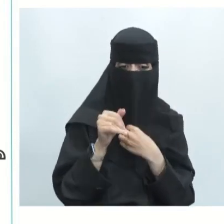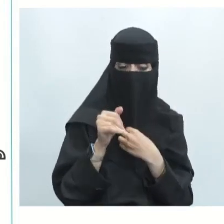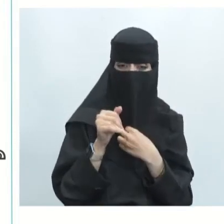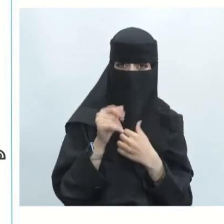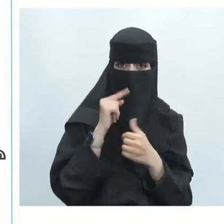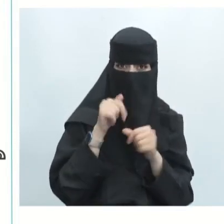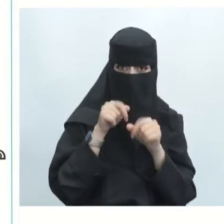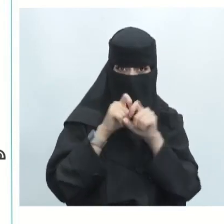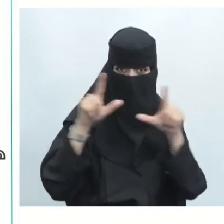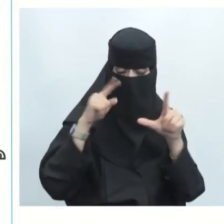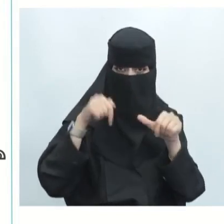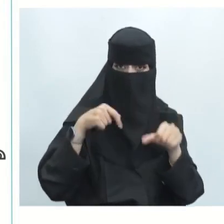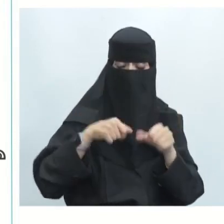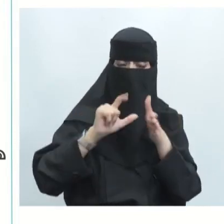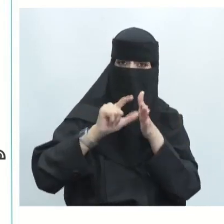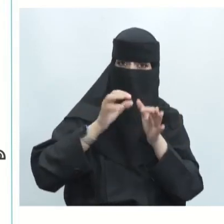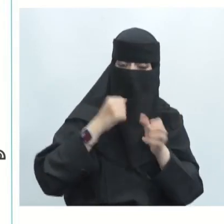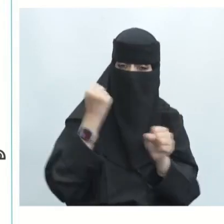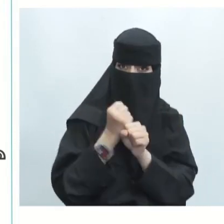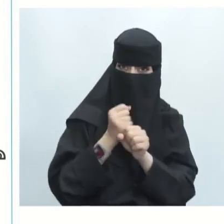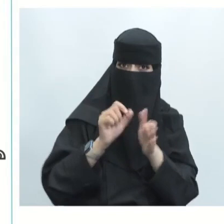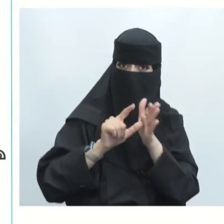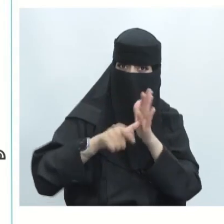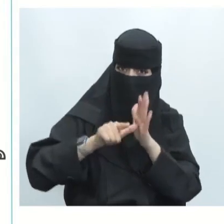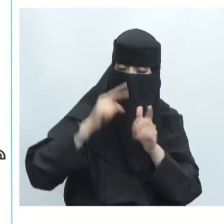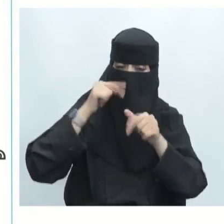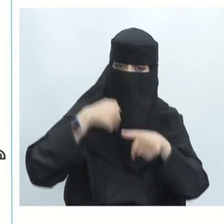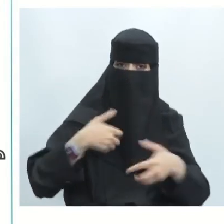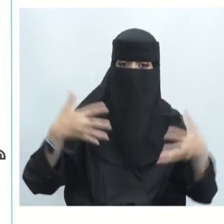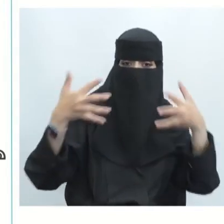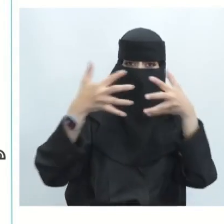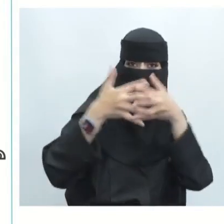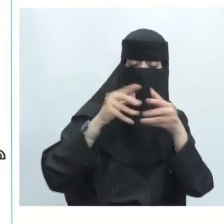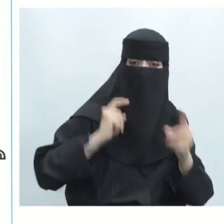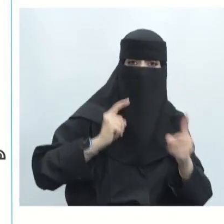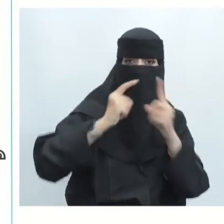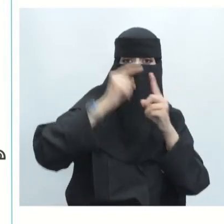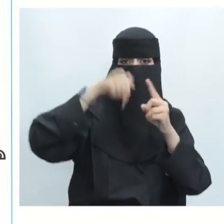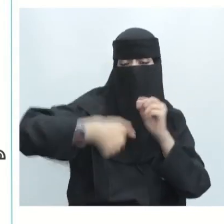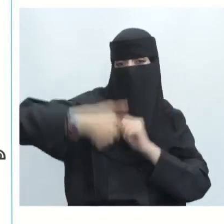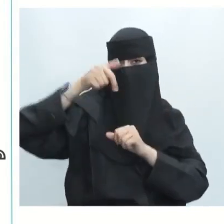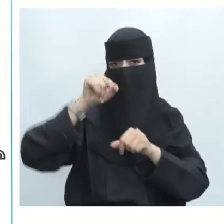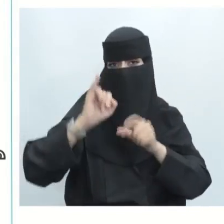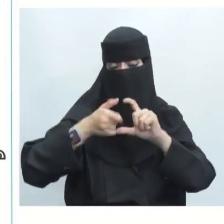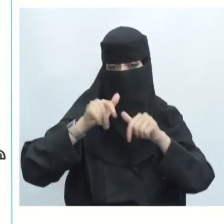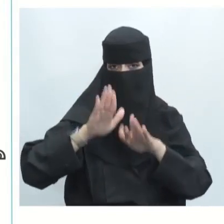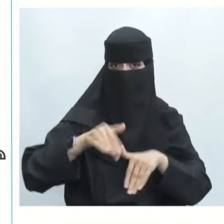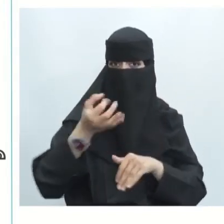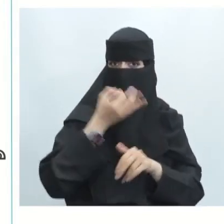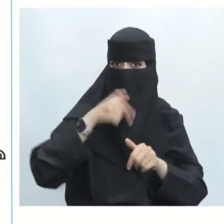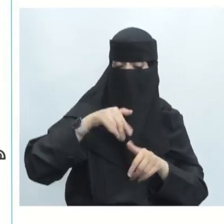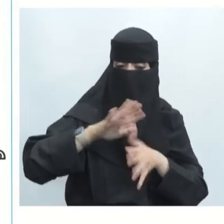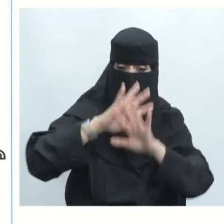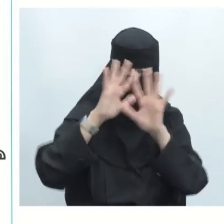تشغيلي يشغل هذه الخطط وبالتالي لابد من التكامل لكي نصل الى اهداف المنظمه سنتحدث كل